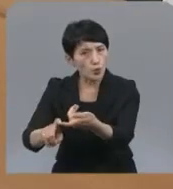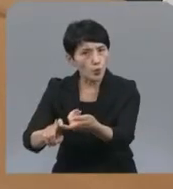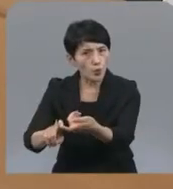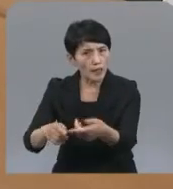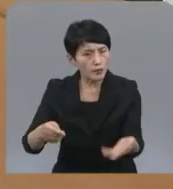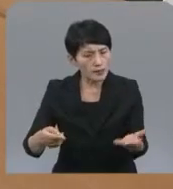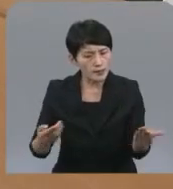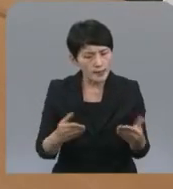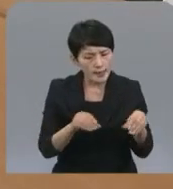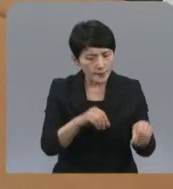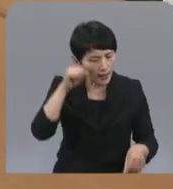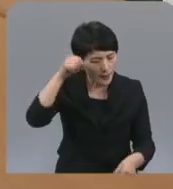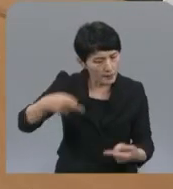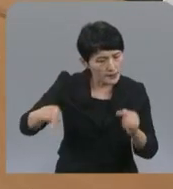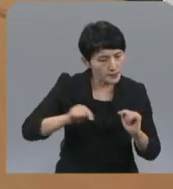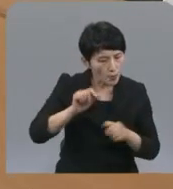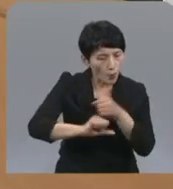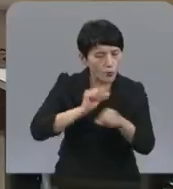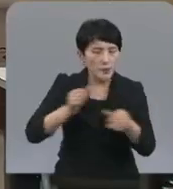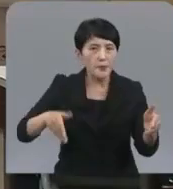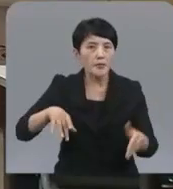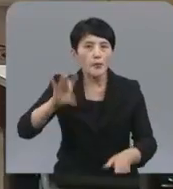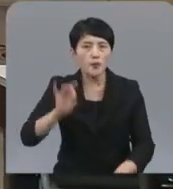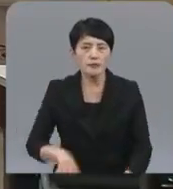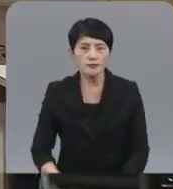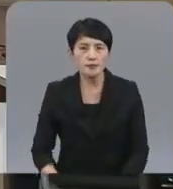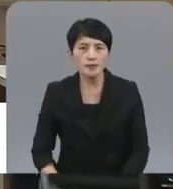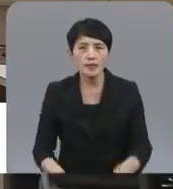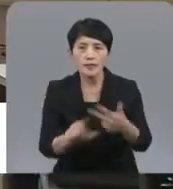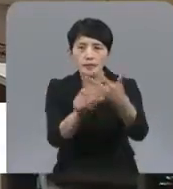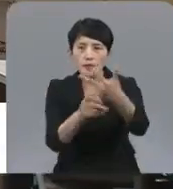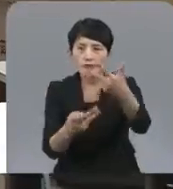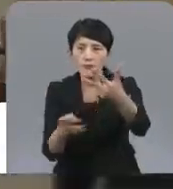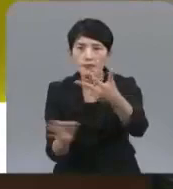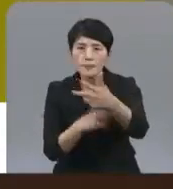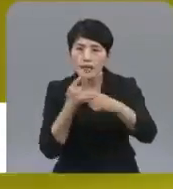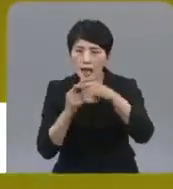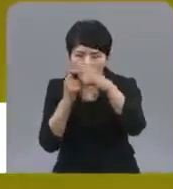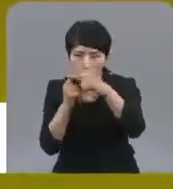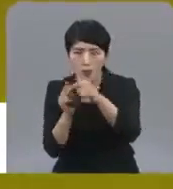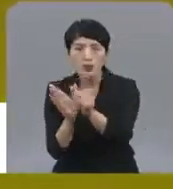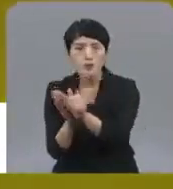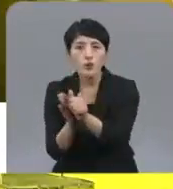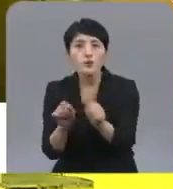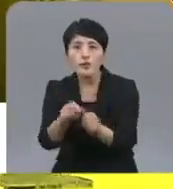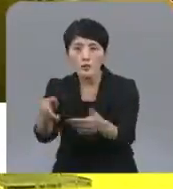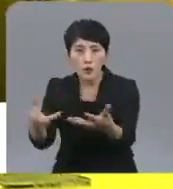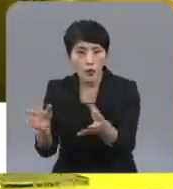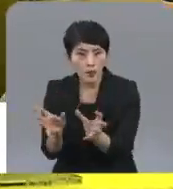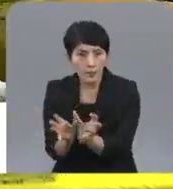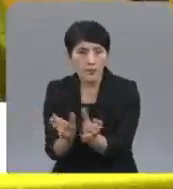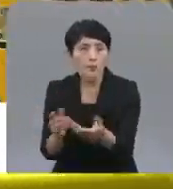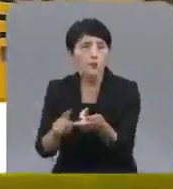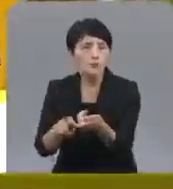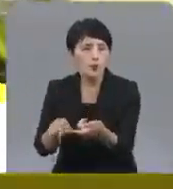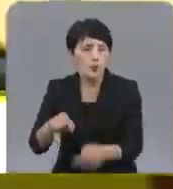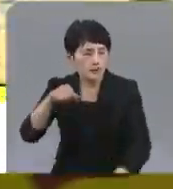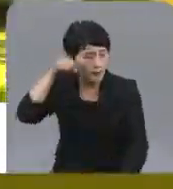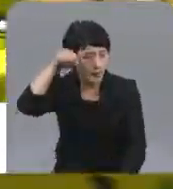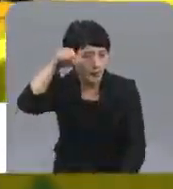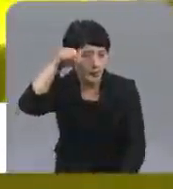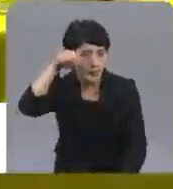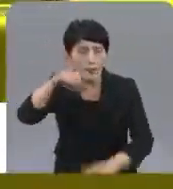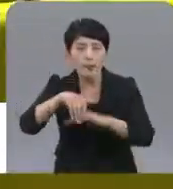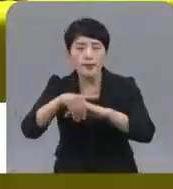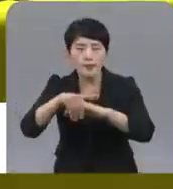около половины из одного миллиона 200 тысяч членов Конфедерации коллективные действия не должны вызвать особых